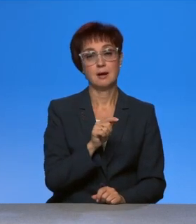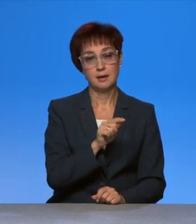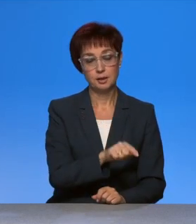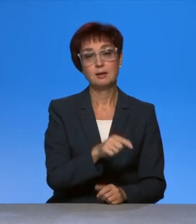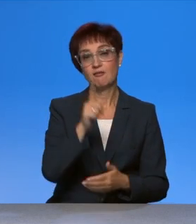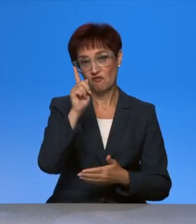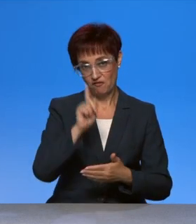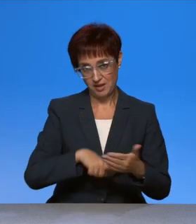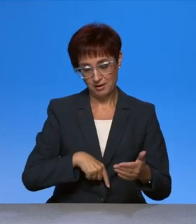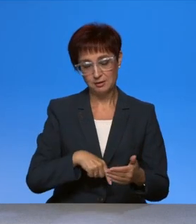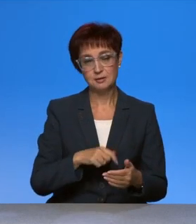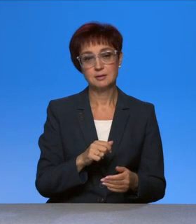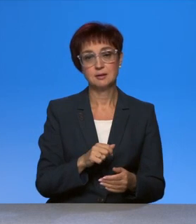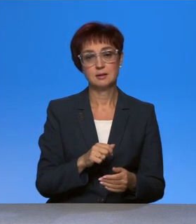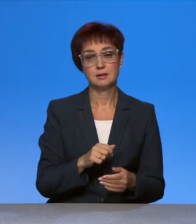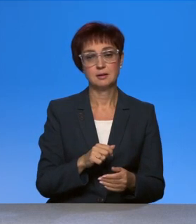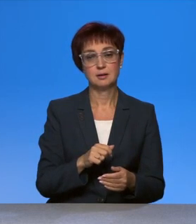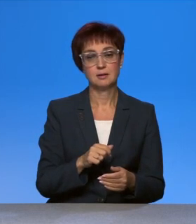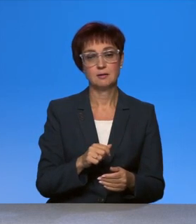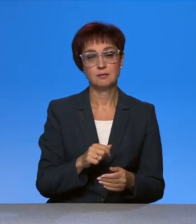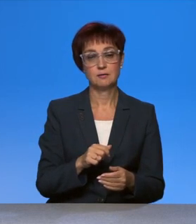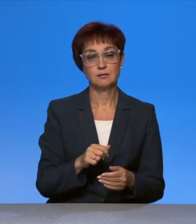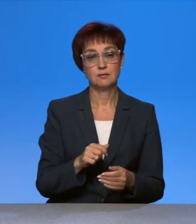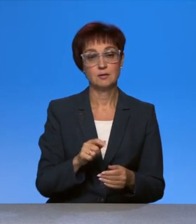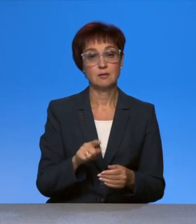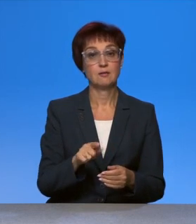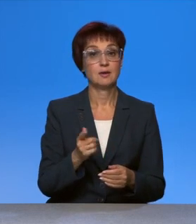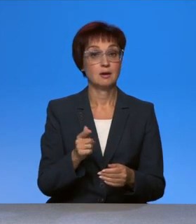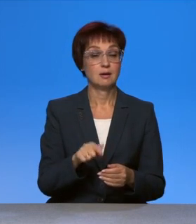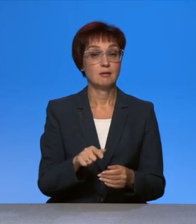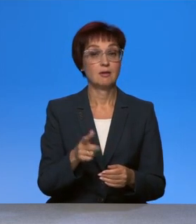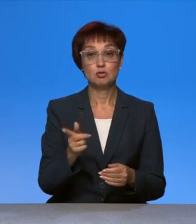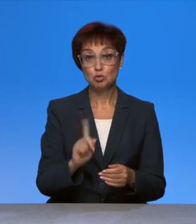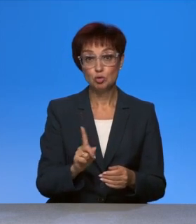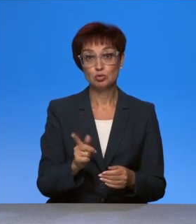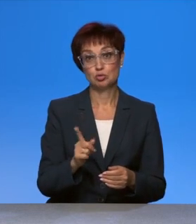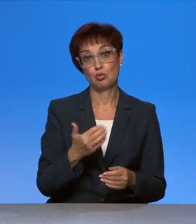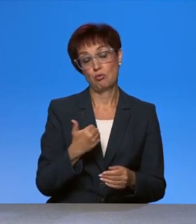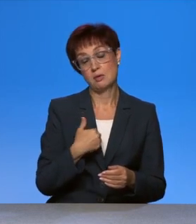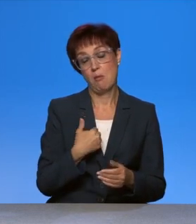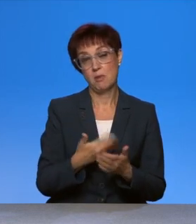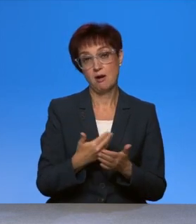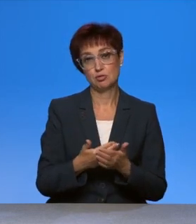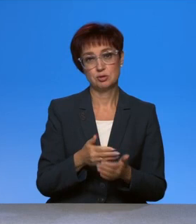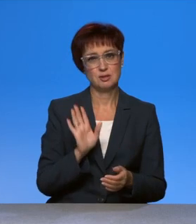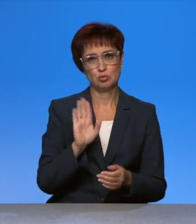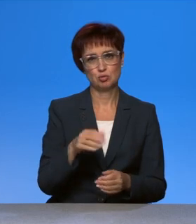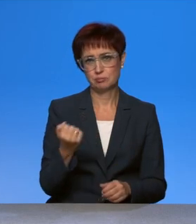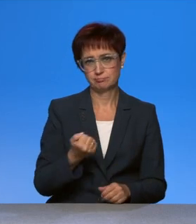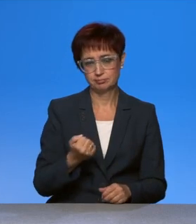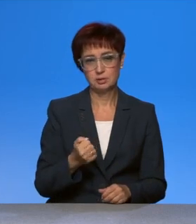верит в те вещи, которые нам, казалось бы, уже не стоит. Ну, например, они верят абсолютно